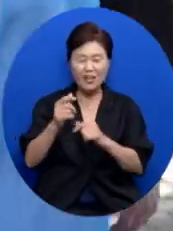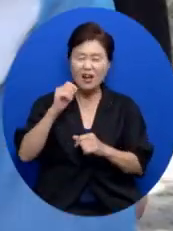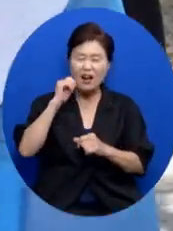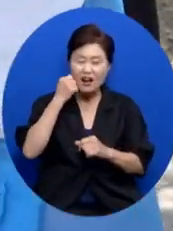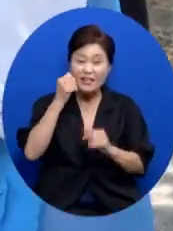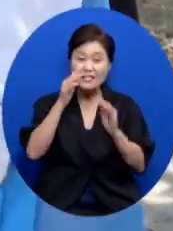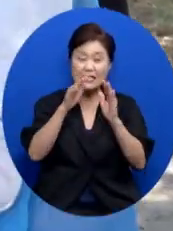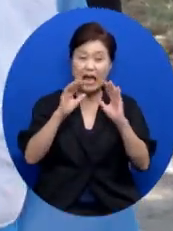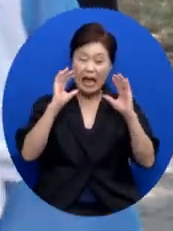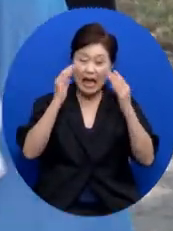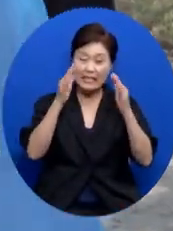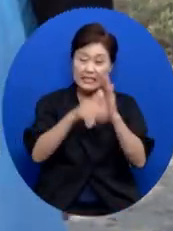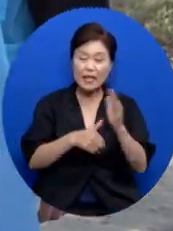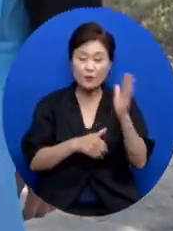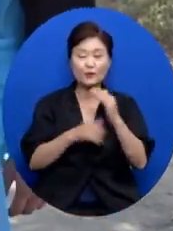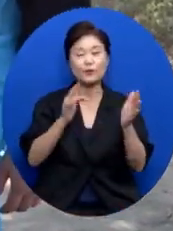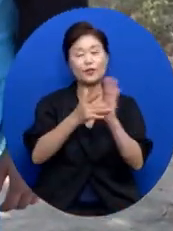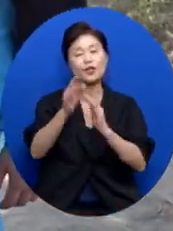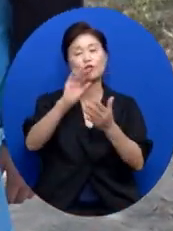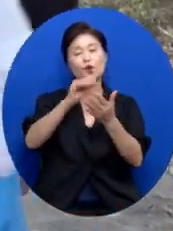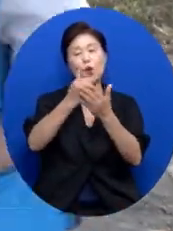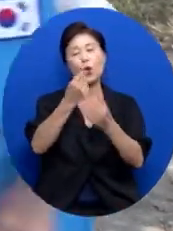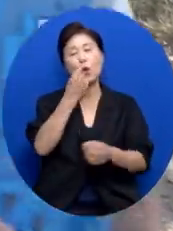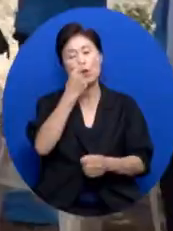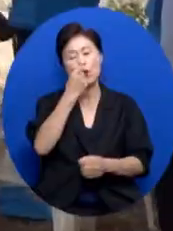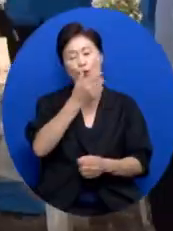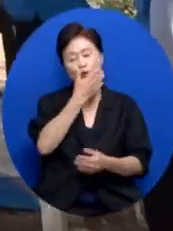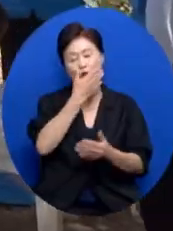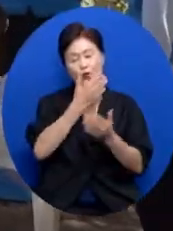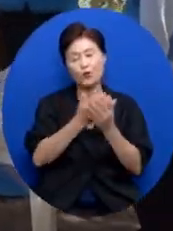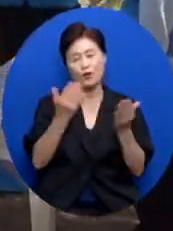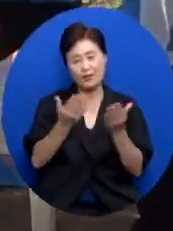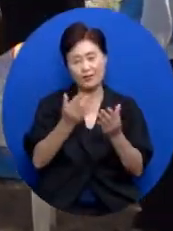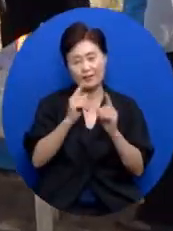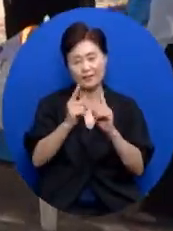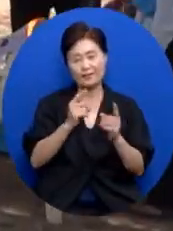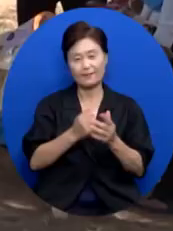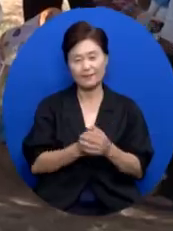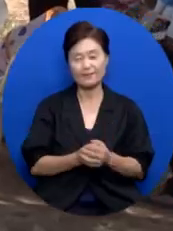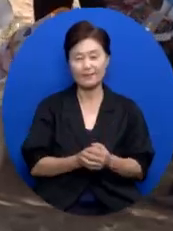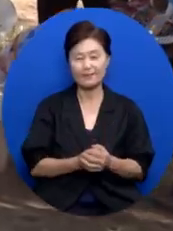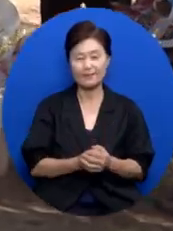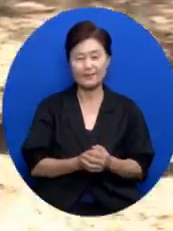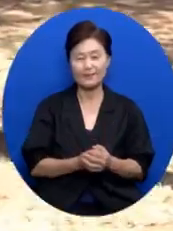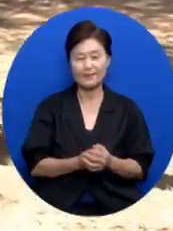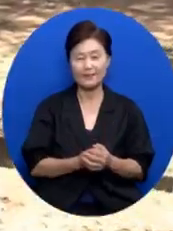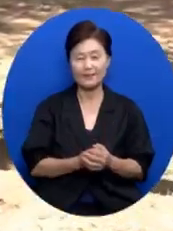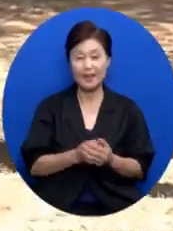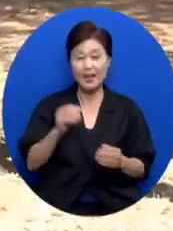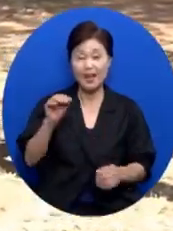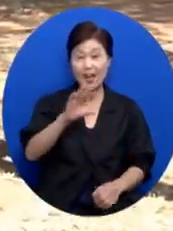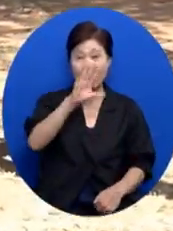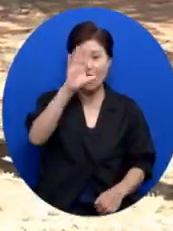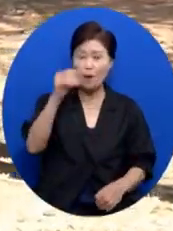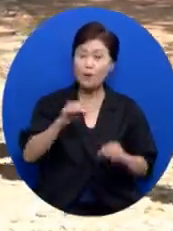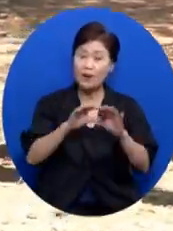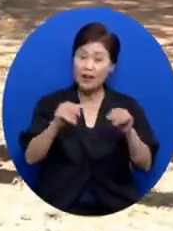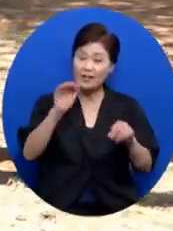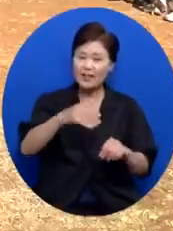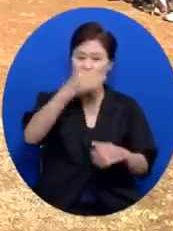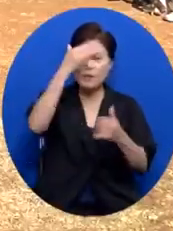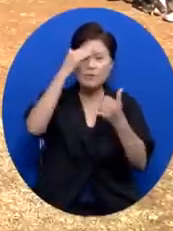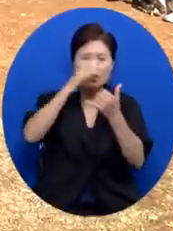때부터 예수 그리스도를 아는 것은 대단히 중요한 일이라고 강조했습니다이 아프리카 땅에 다음 세대에 대해서